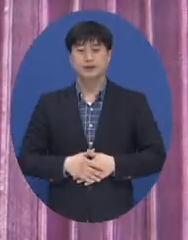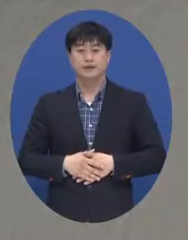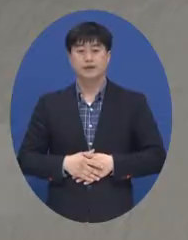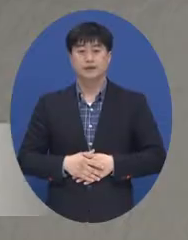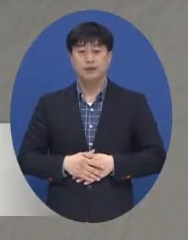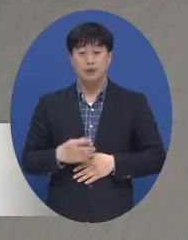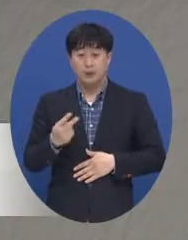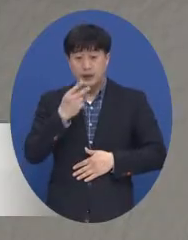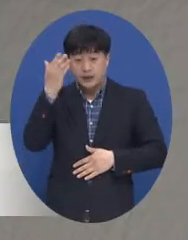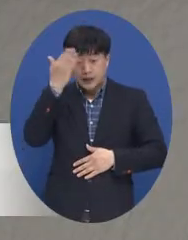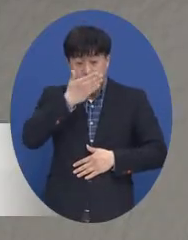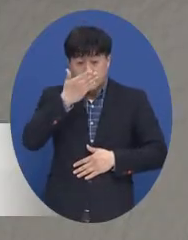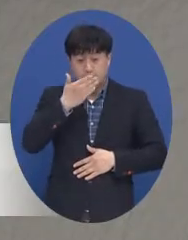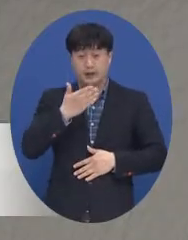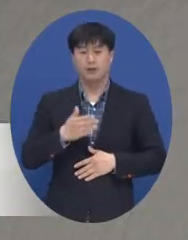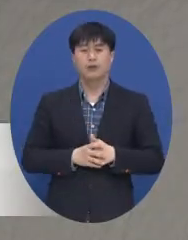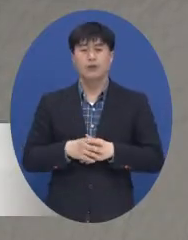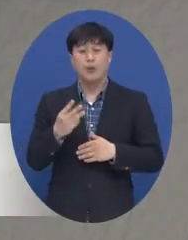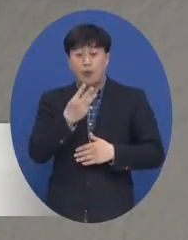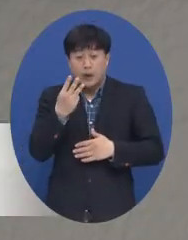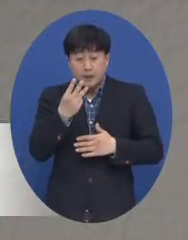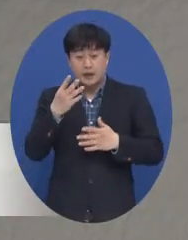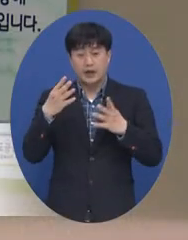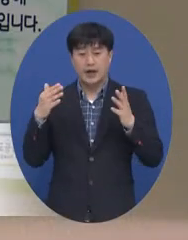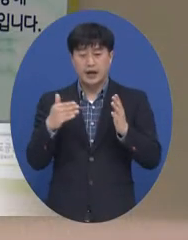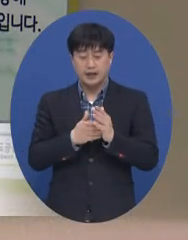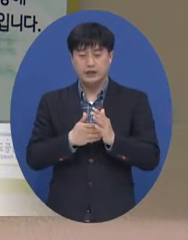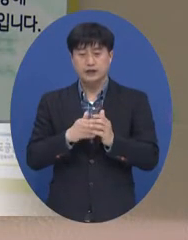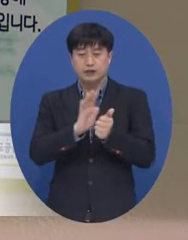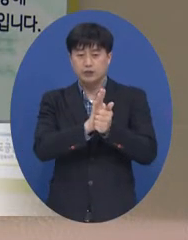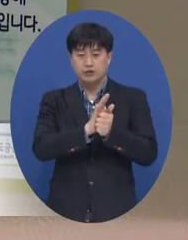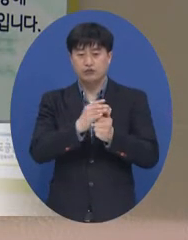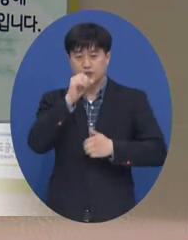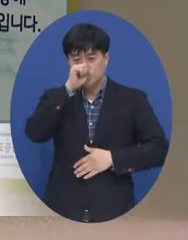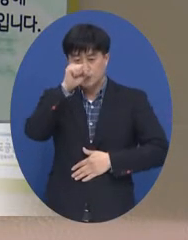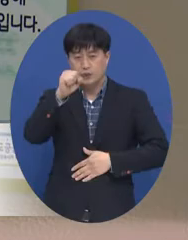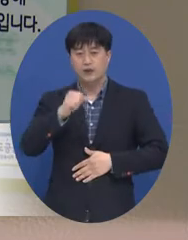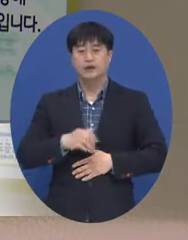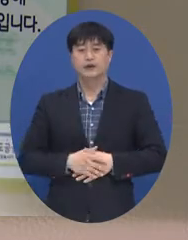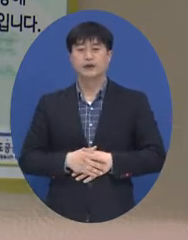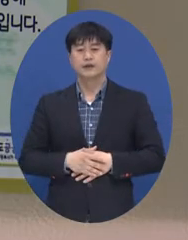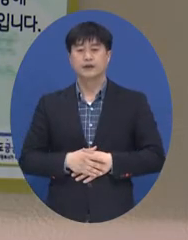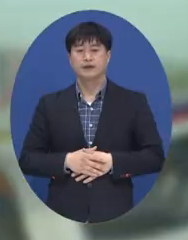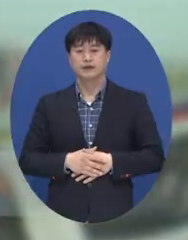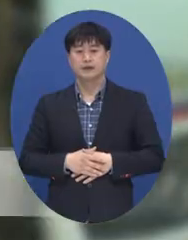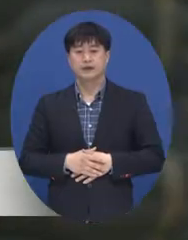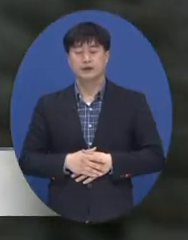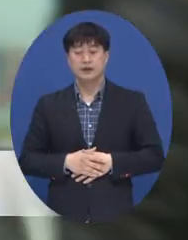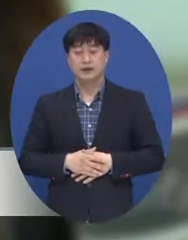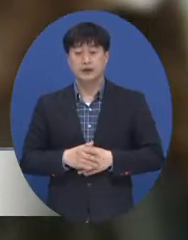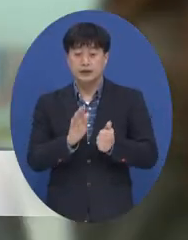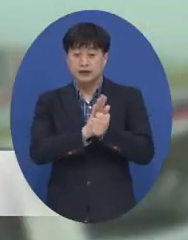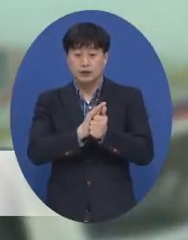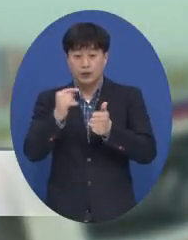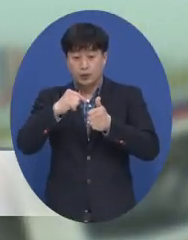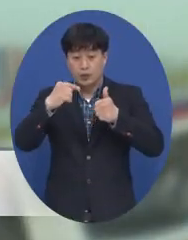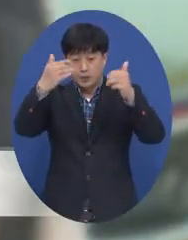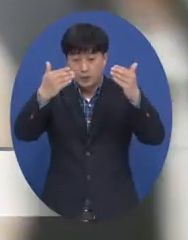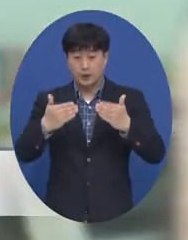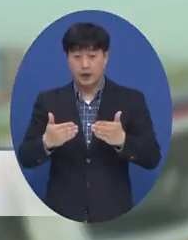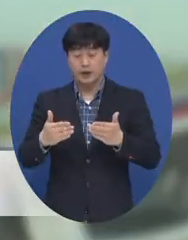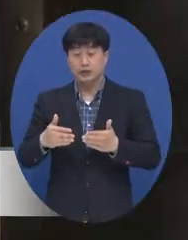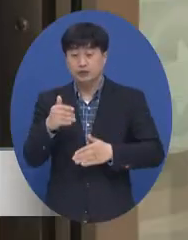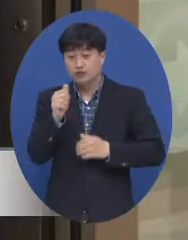같아요. 공기청정 필터와 무료 와이파이까지 서비스도 한층 좋아졌습니다. 친절 교육을 받은